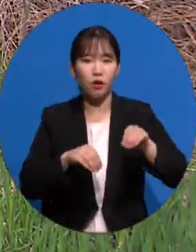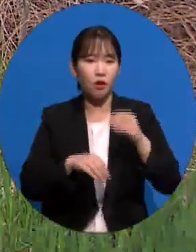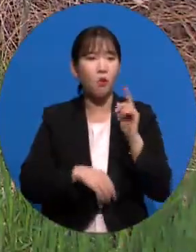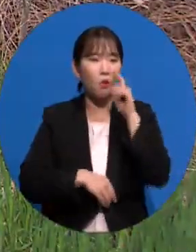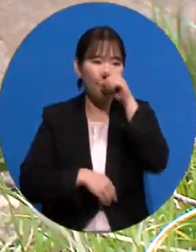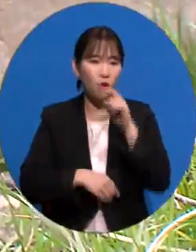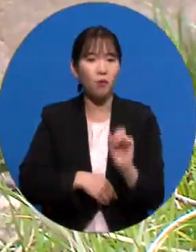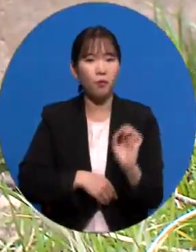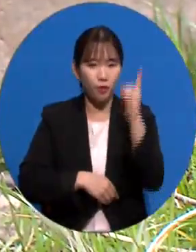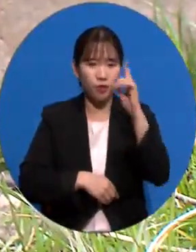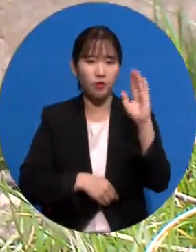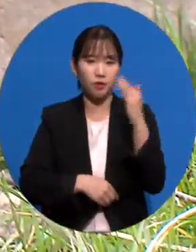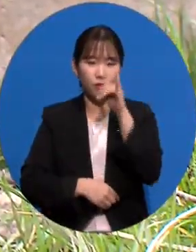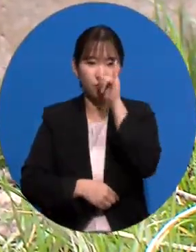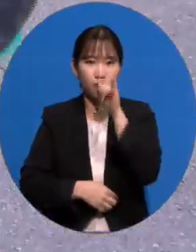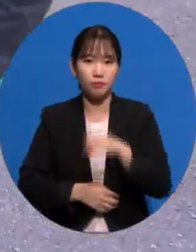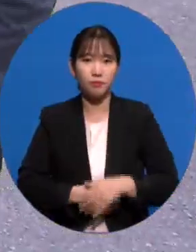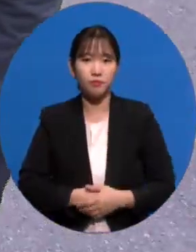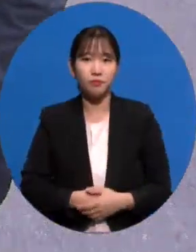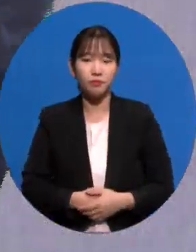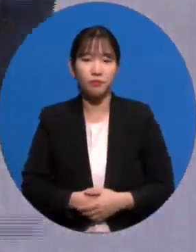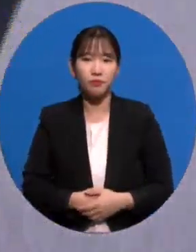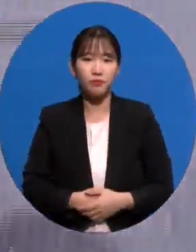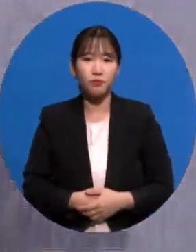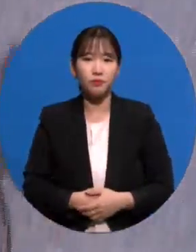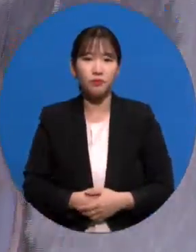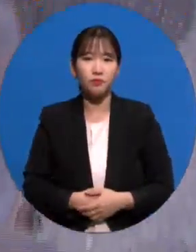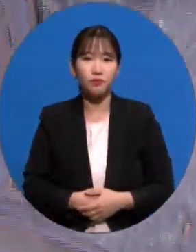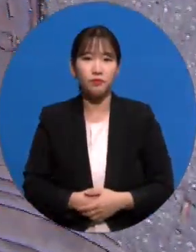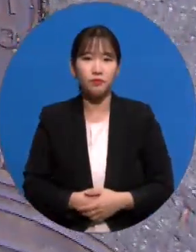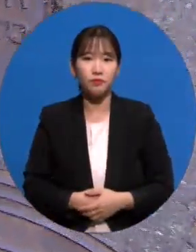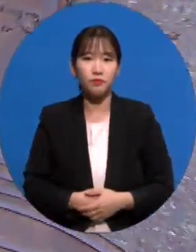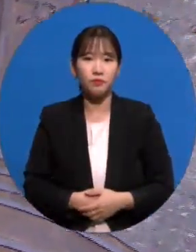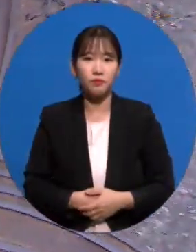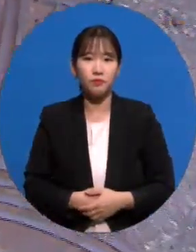발생 시설로 전락하고 있습니다. MBC 뉴스 강서영입니다.